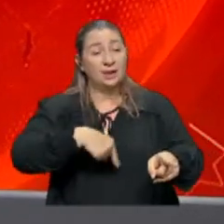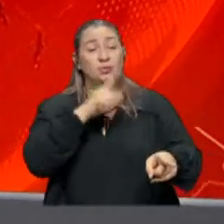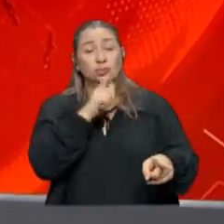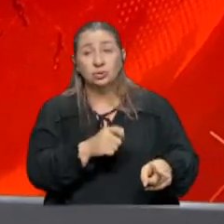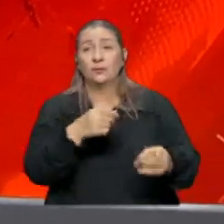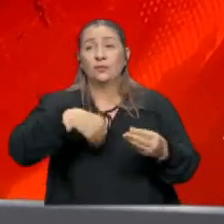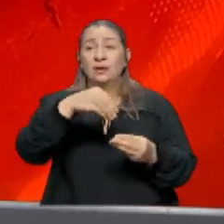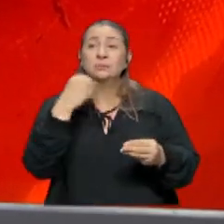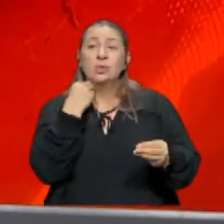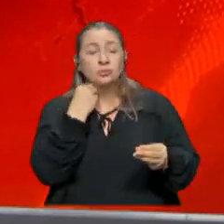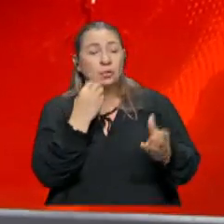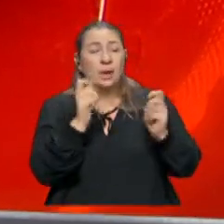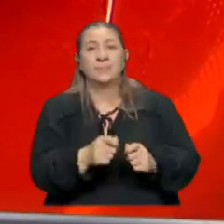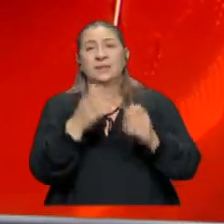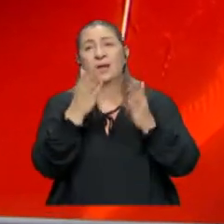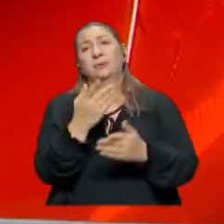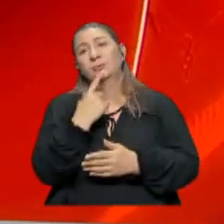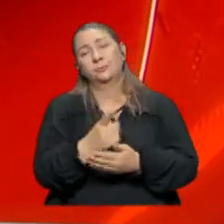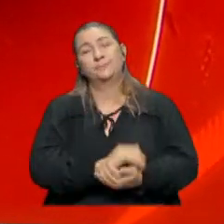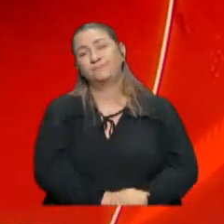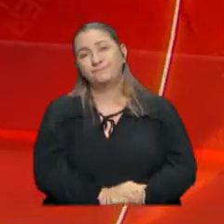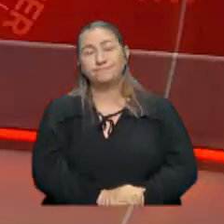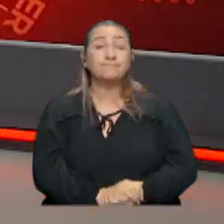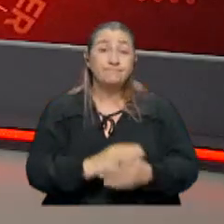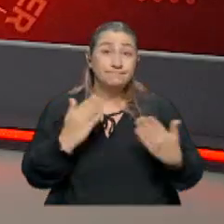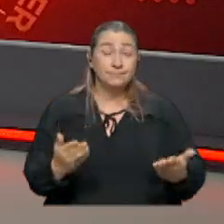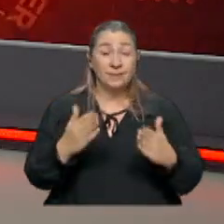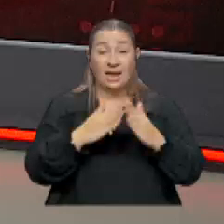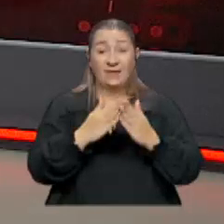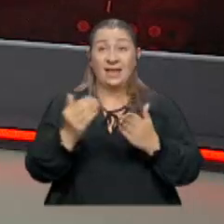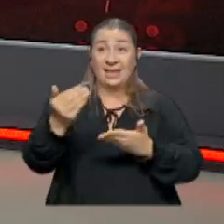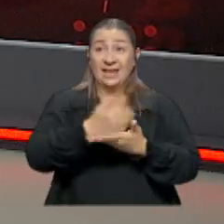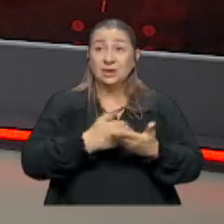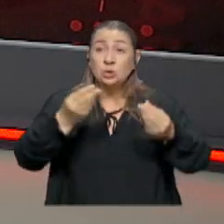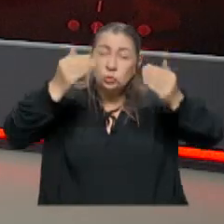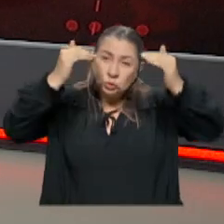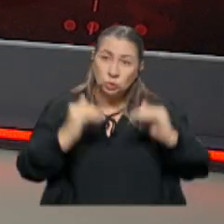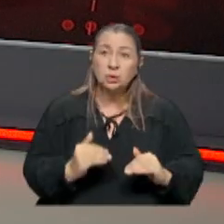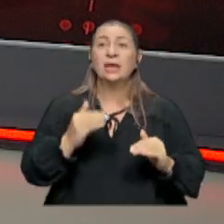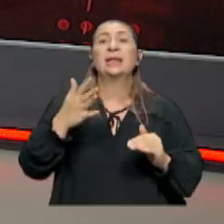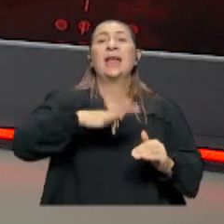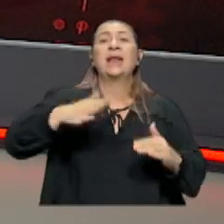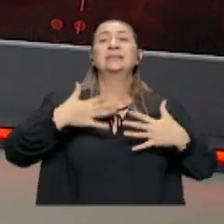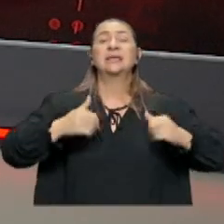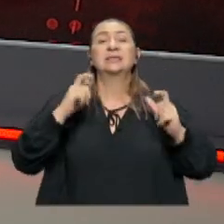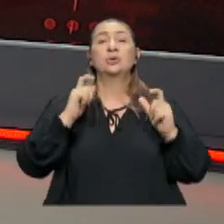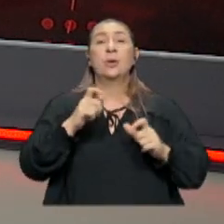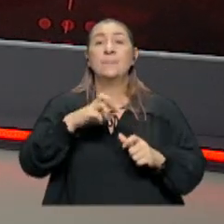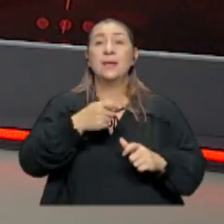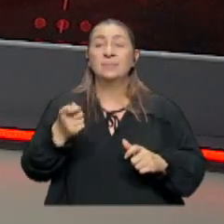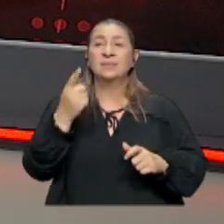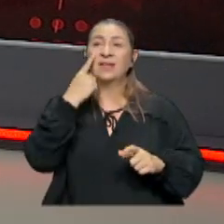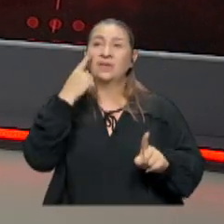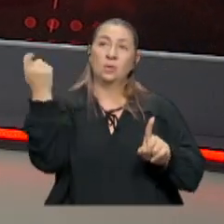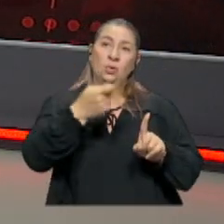taahhüt, faiz borçlusu yaptılar diyor. Efendim haneye giren gelir çok düşükse genel sağlık sigortası primleri